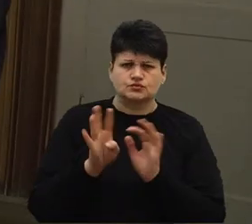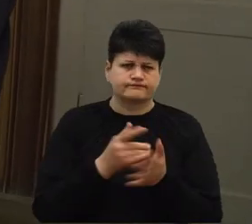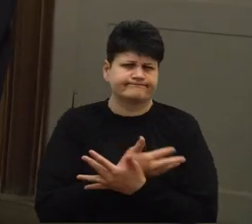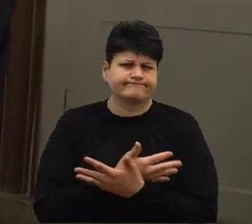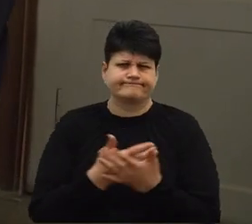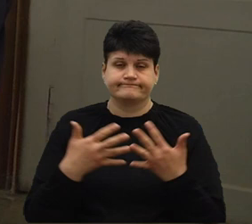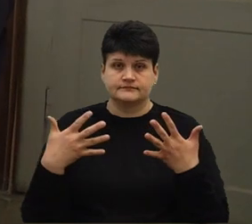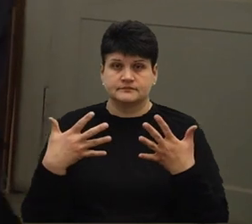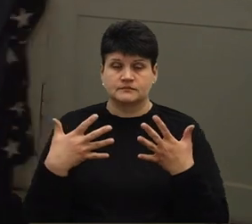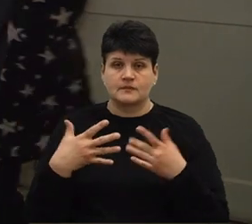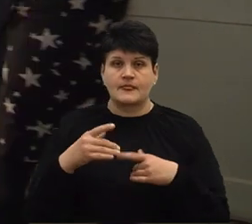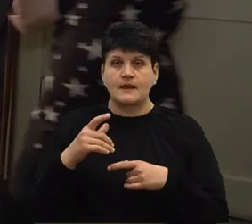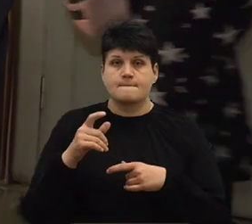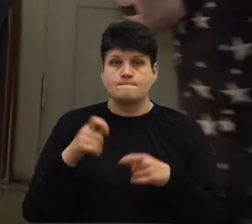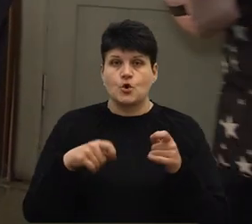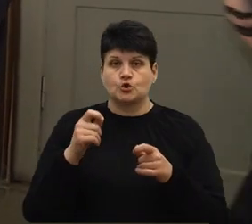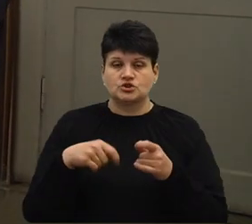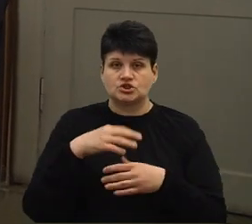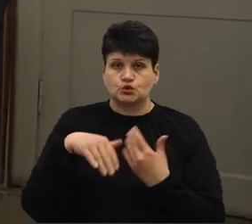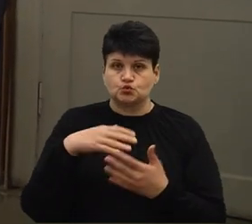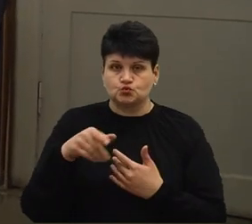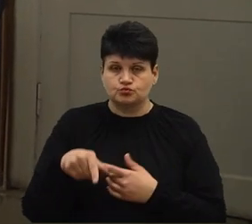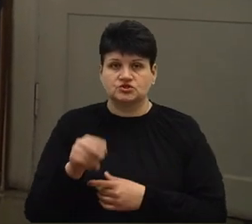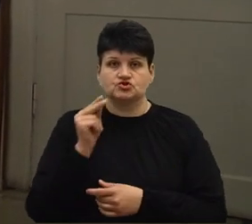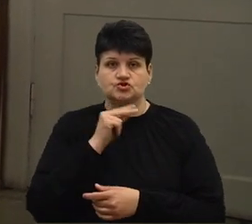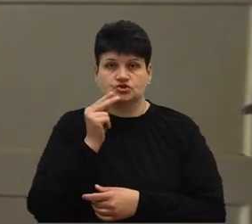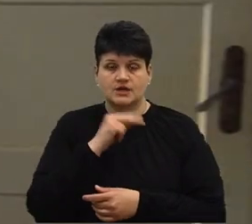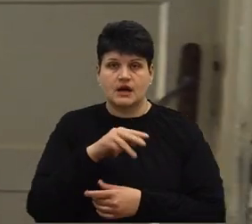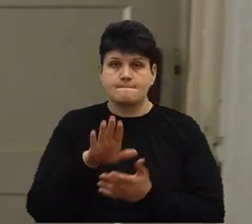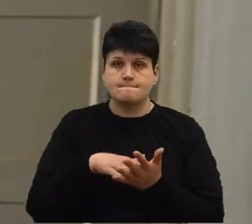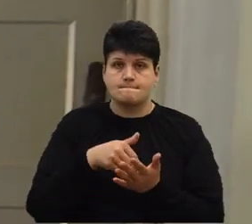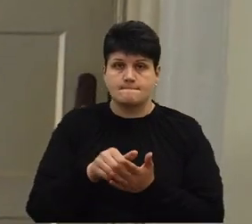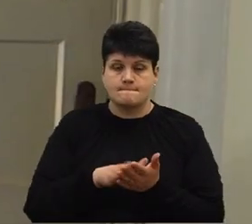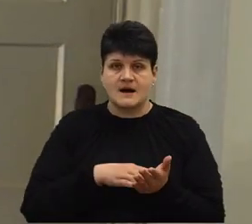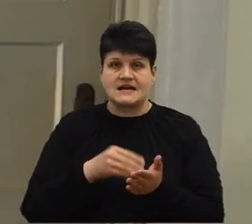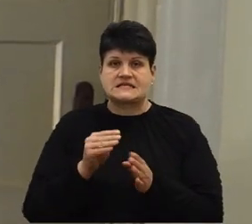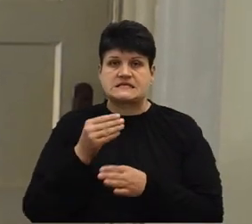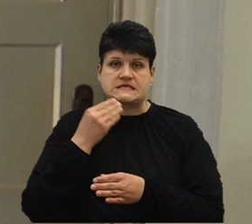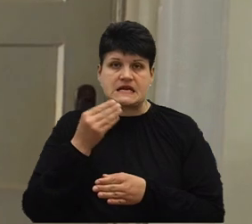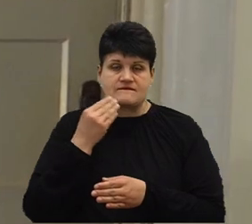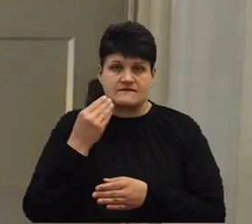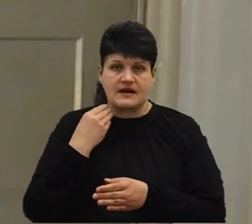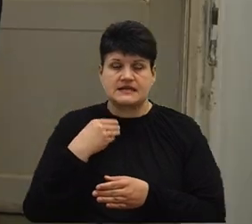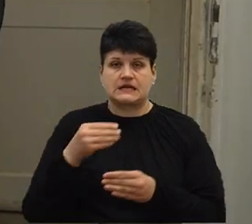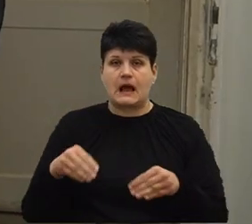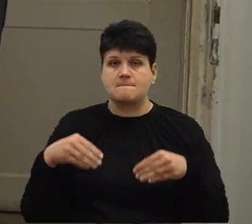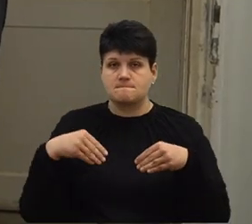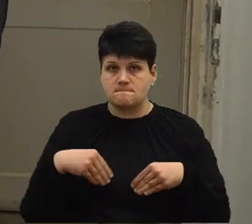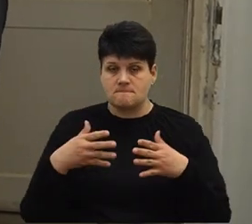молочна суміш чай мазь серветки памперси